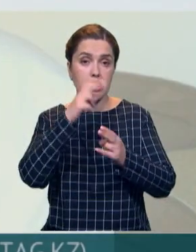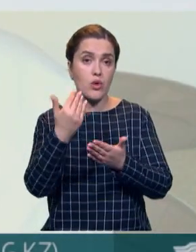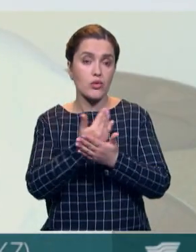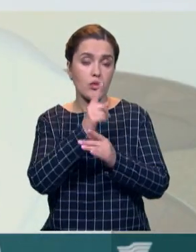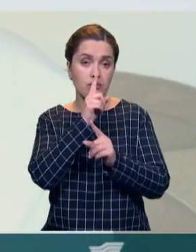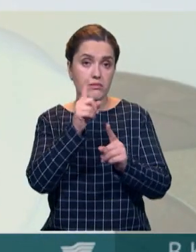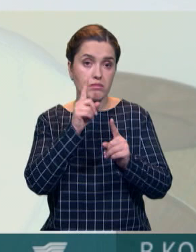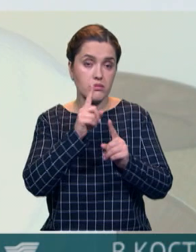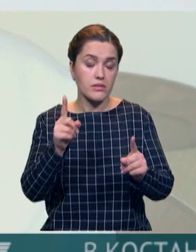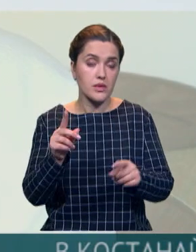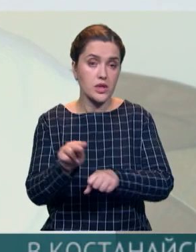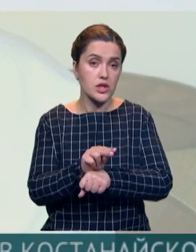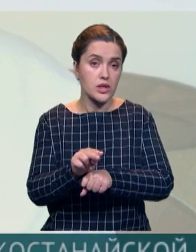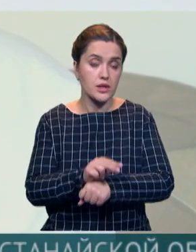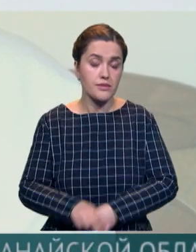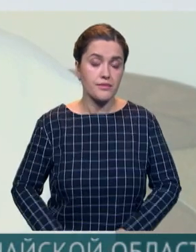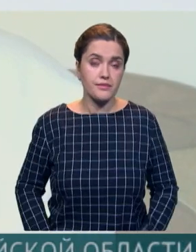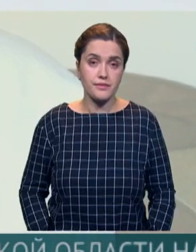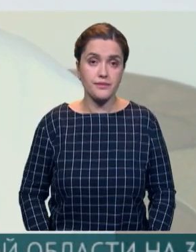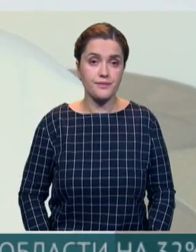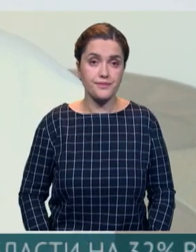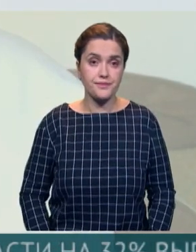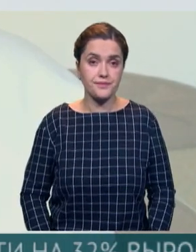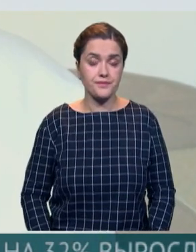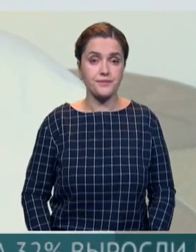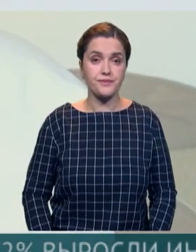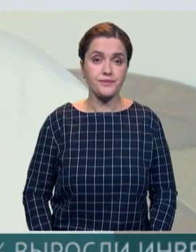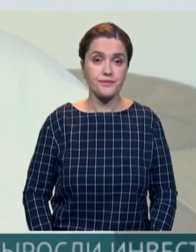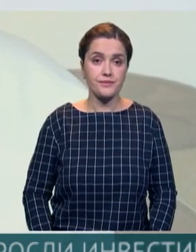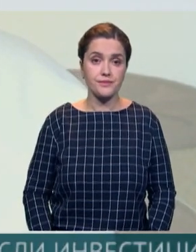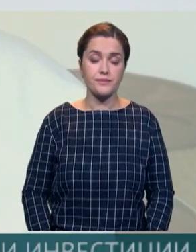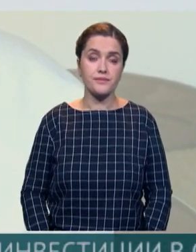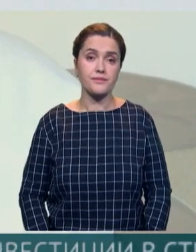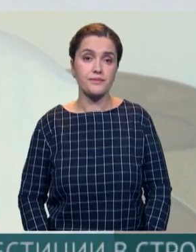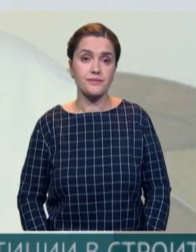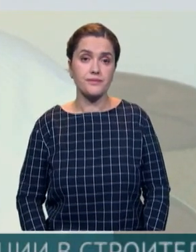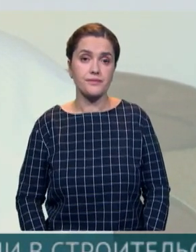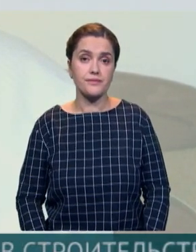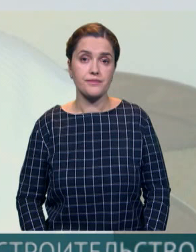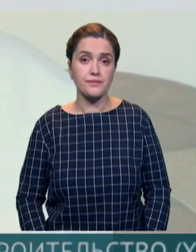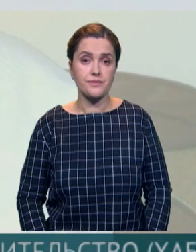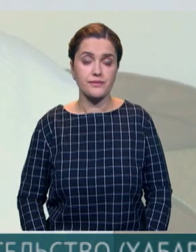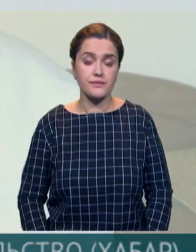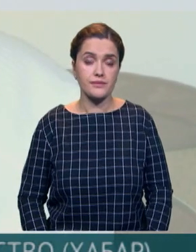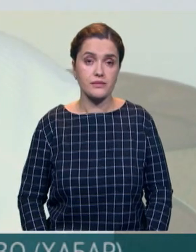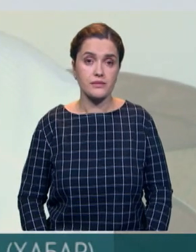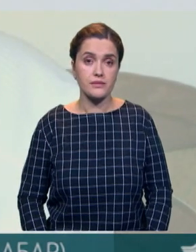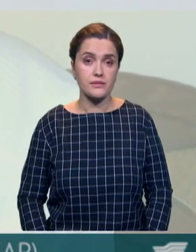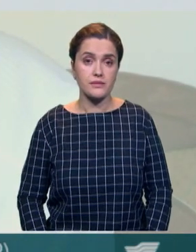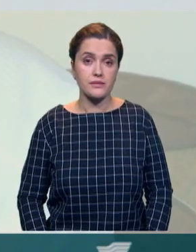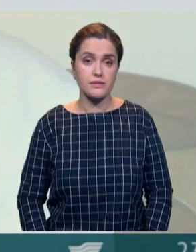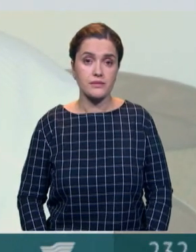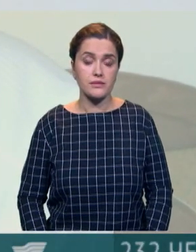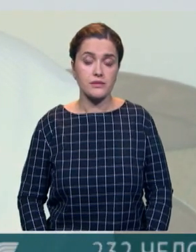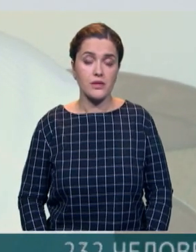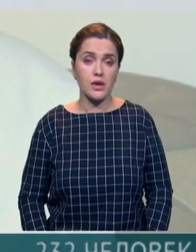Это такой наиболее, наверное, яркий представитель вот своего поколения, поколения